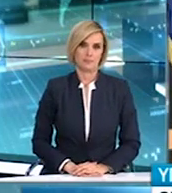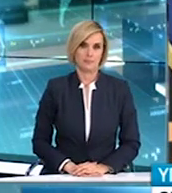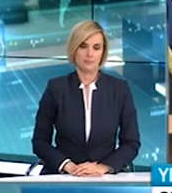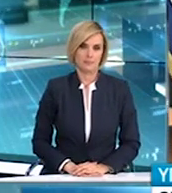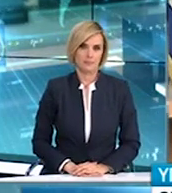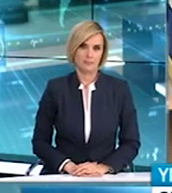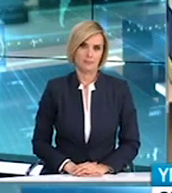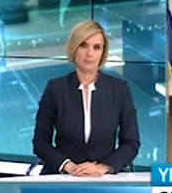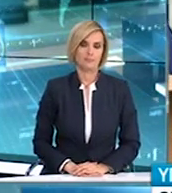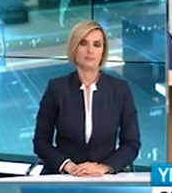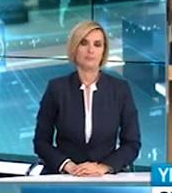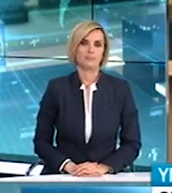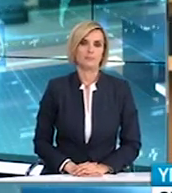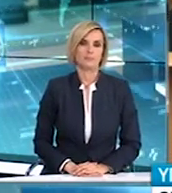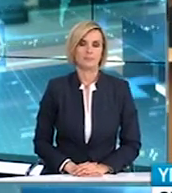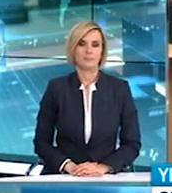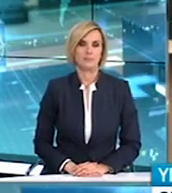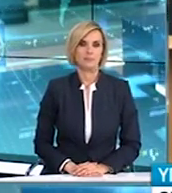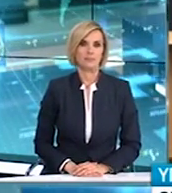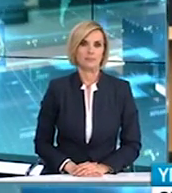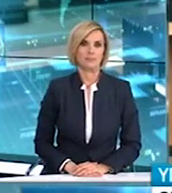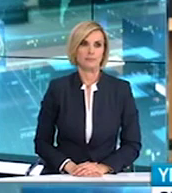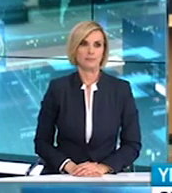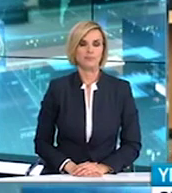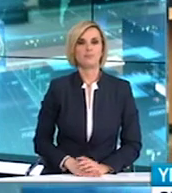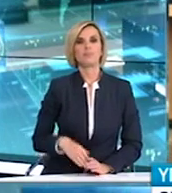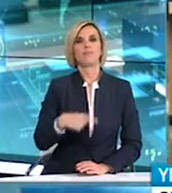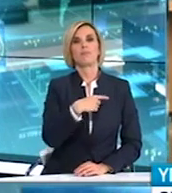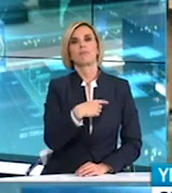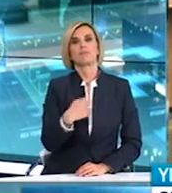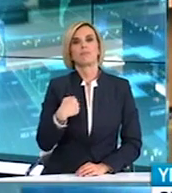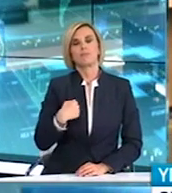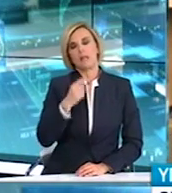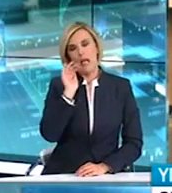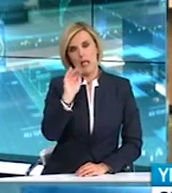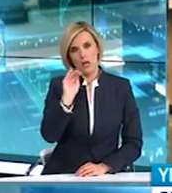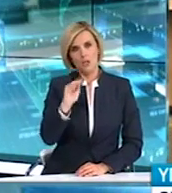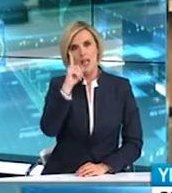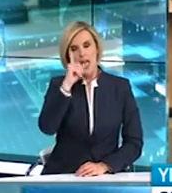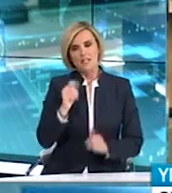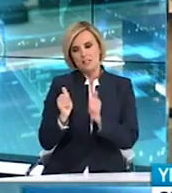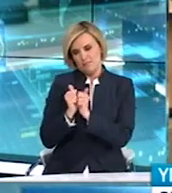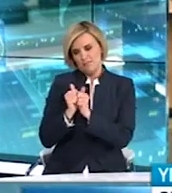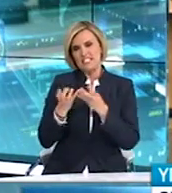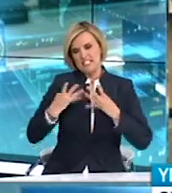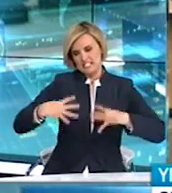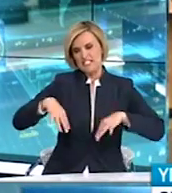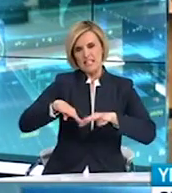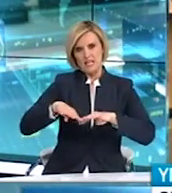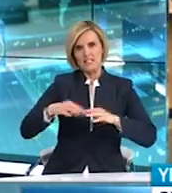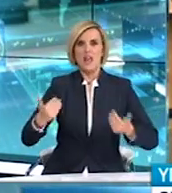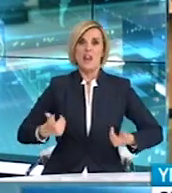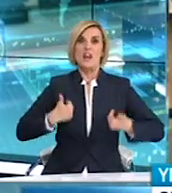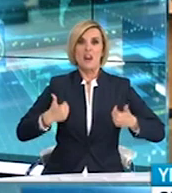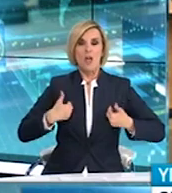Επόμενη ερώτηση από την κυρία Μιχοπούλου για τον ντοκουμέντο. Κύριε Τσιόδρα, ένα στενό συγγενικό μου πρόσωπο, ευτυχώς νεαρό σε ηλικία που είχε συνεχόμενες ημέρες